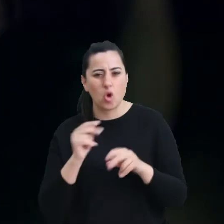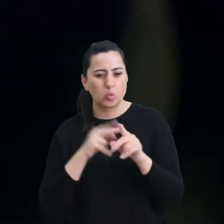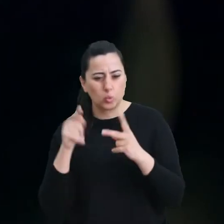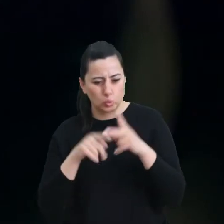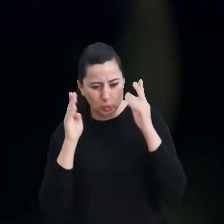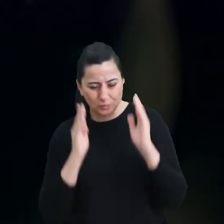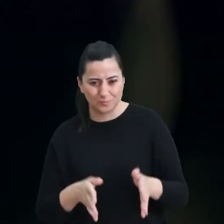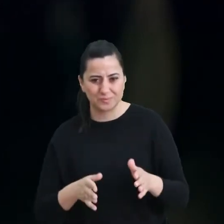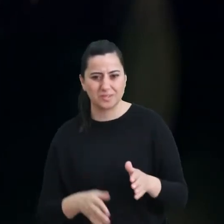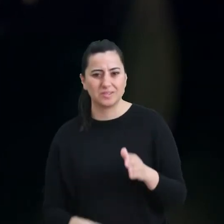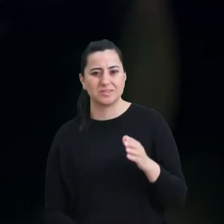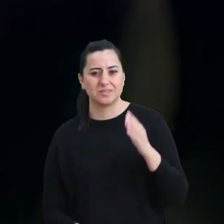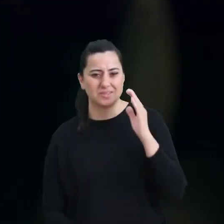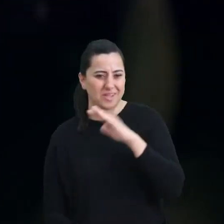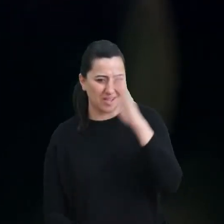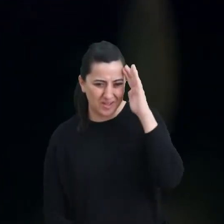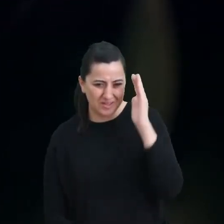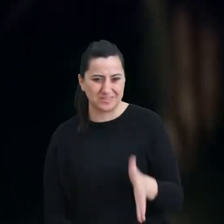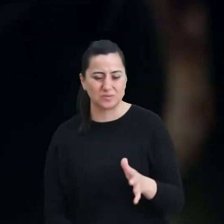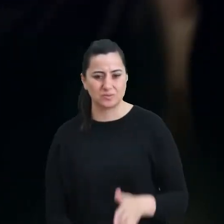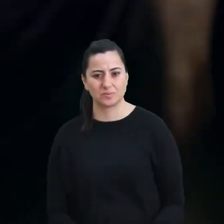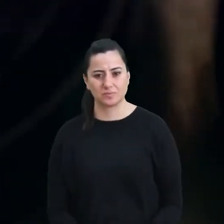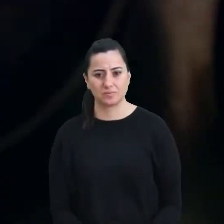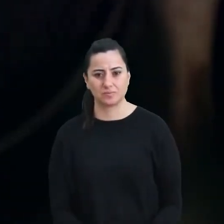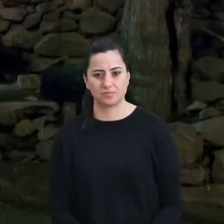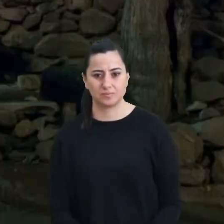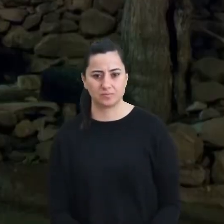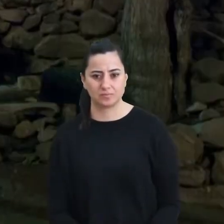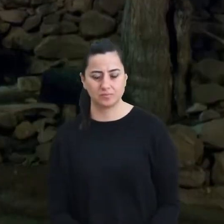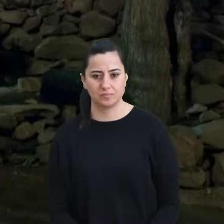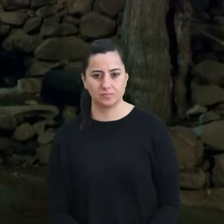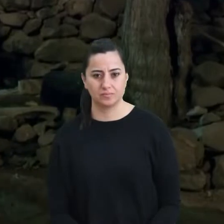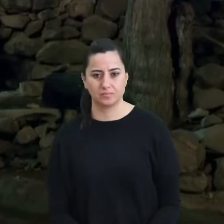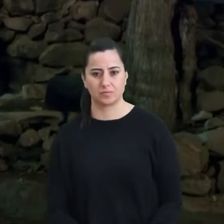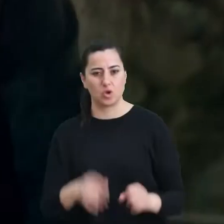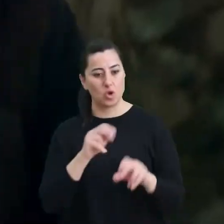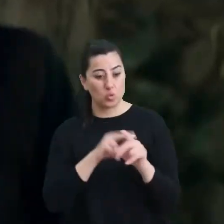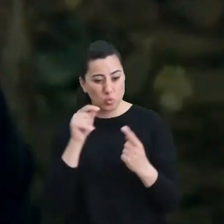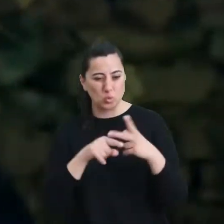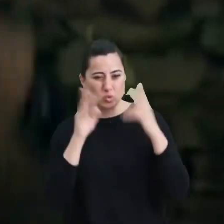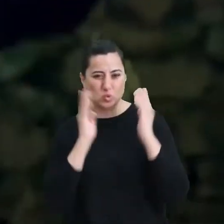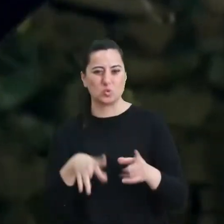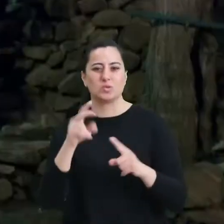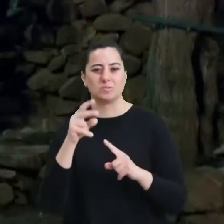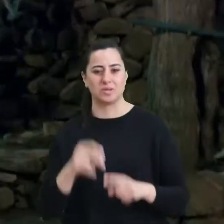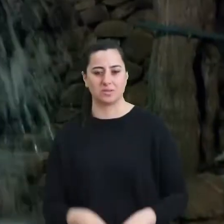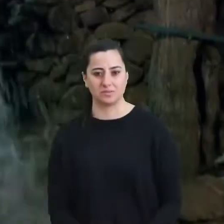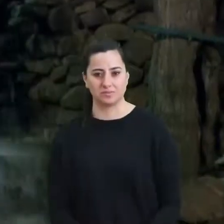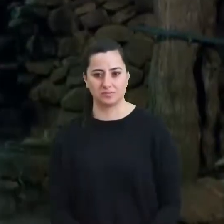sen, öküz. Sabana sürmelik öküzsün lan. Kazanı aldı. Öküzsün İsmail,